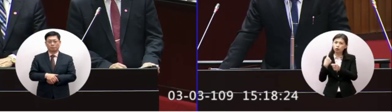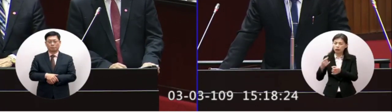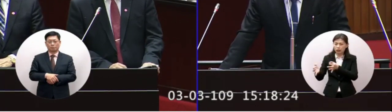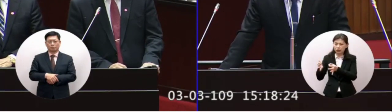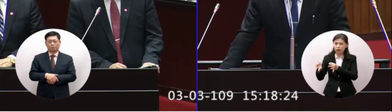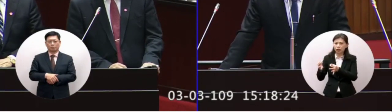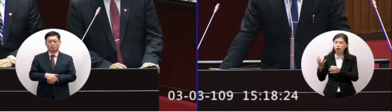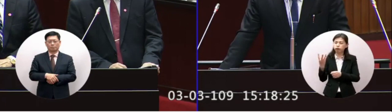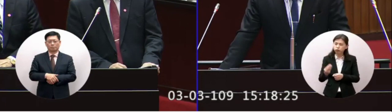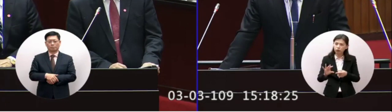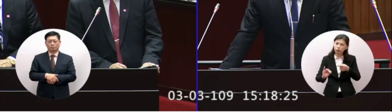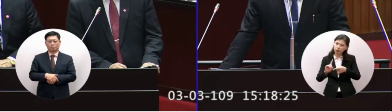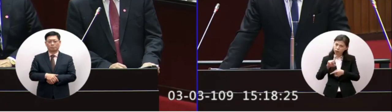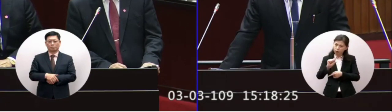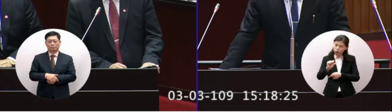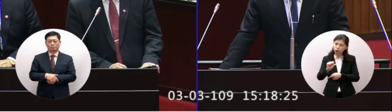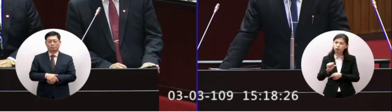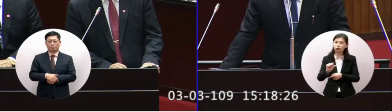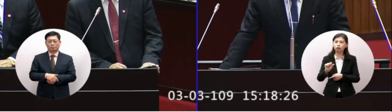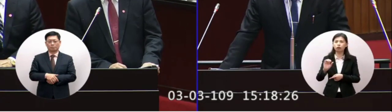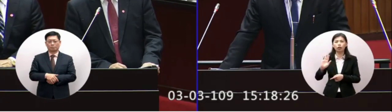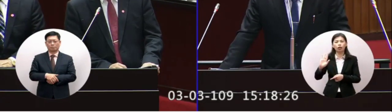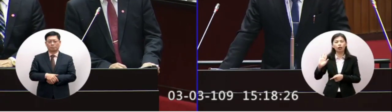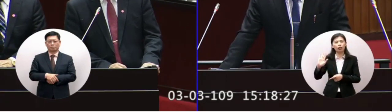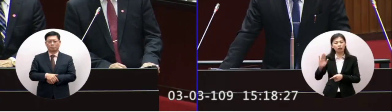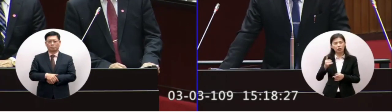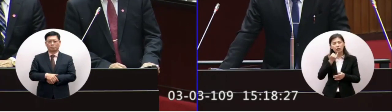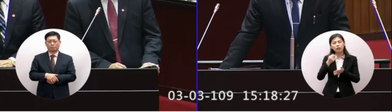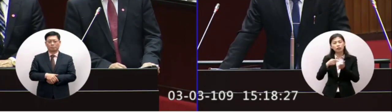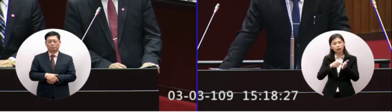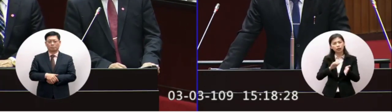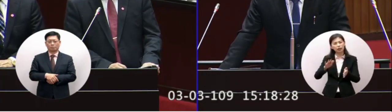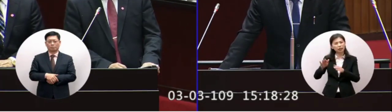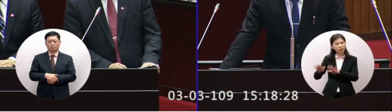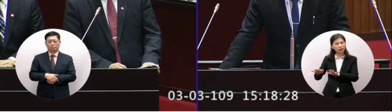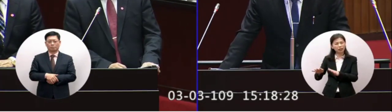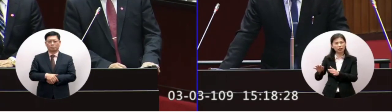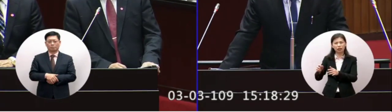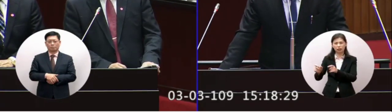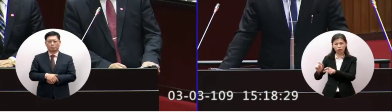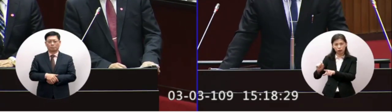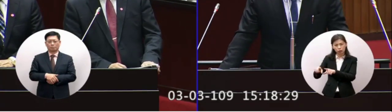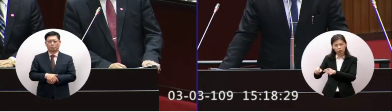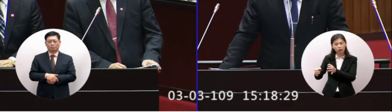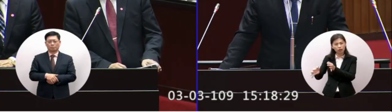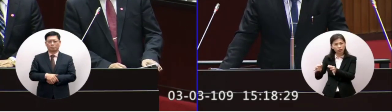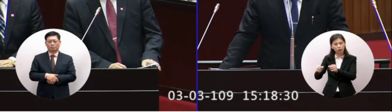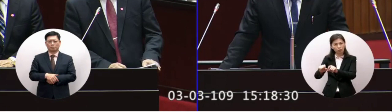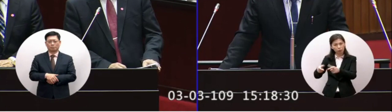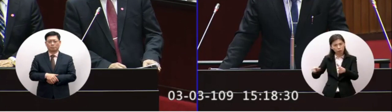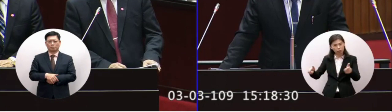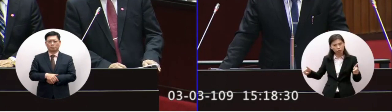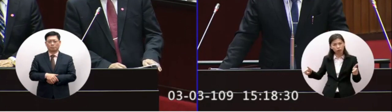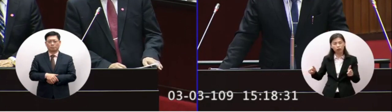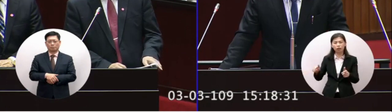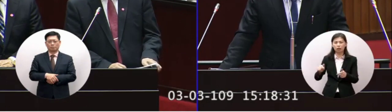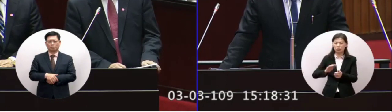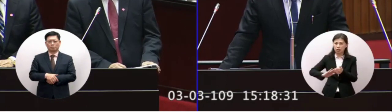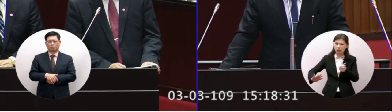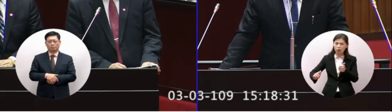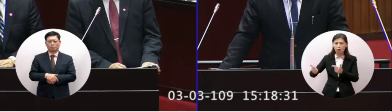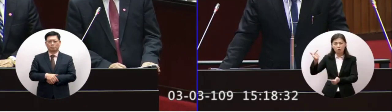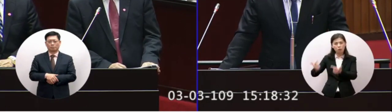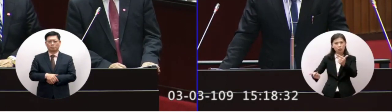是符合这个认定。但是产业的部分它并没有分得很细，因为其实这次的疫情的冲击针对不同的产业它有先后的顺